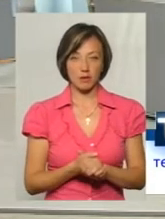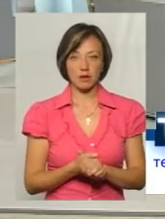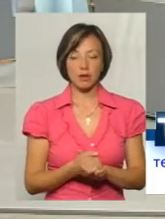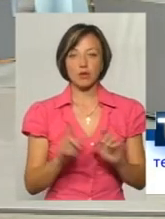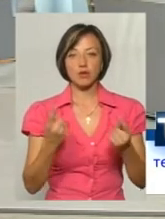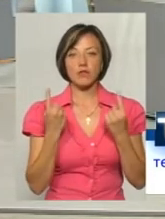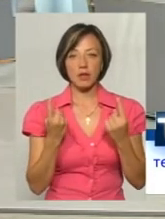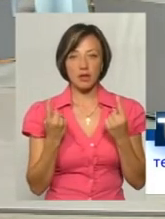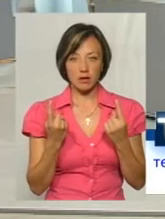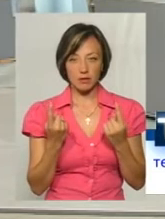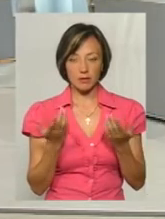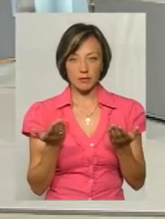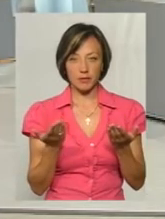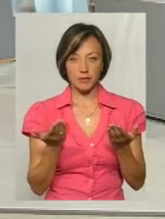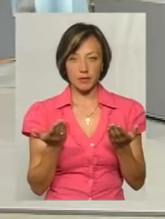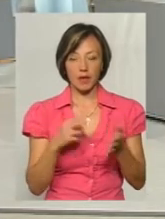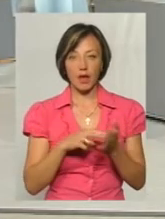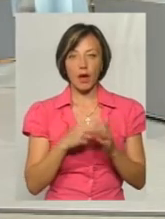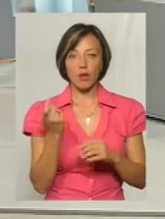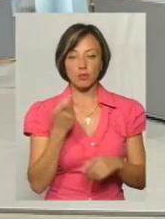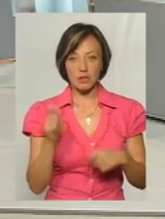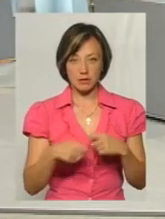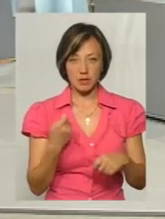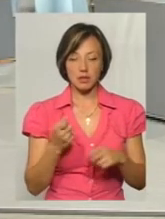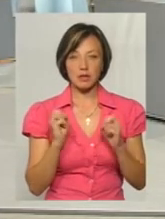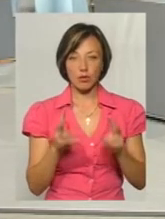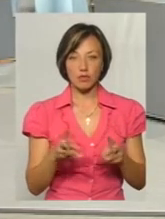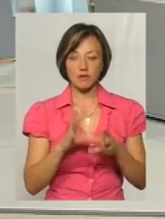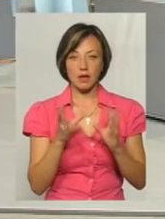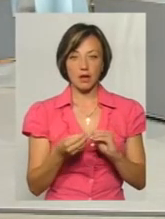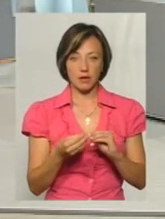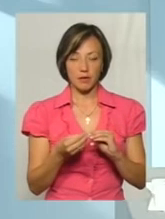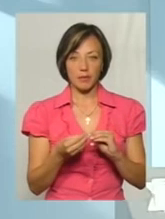несуть дуже велику економічні збитки, так, і загрожують взагалі